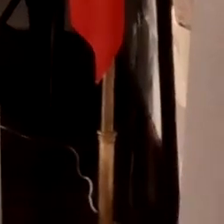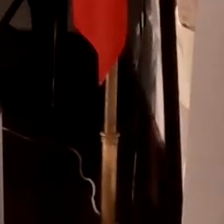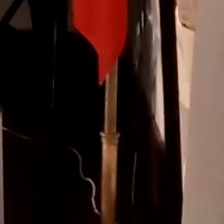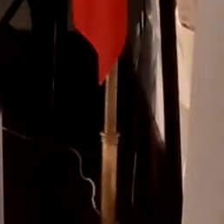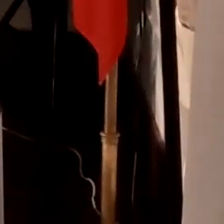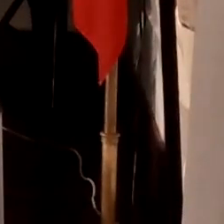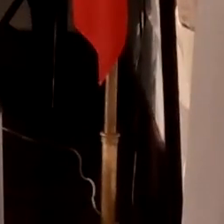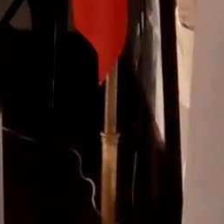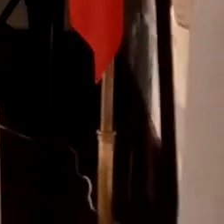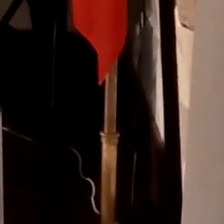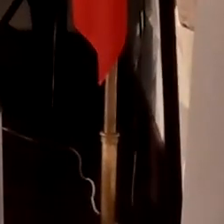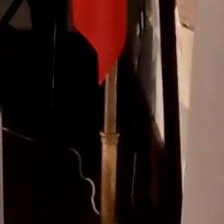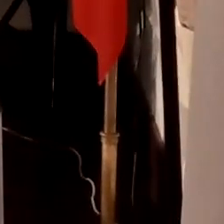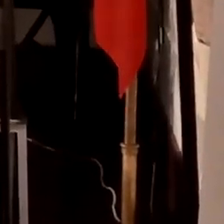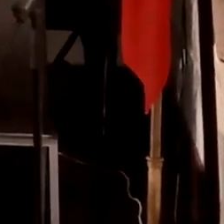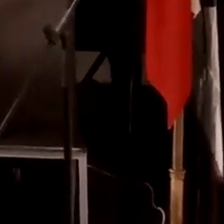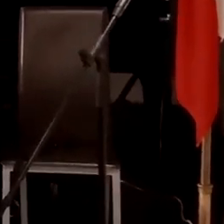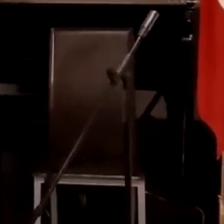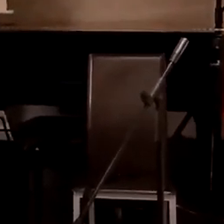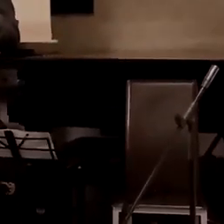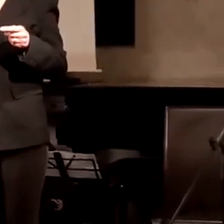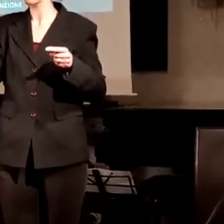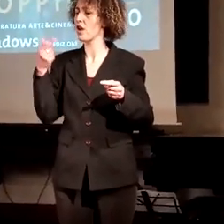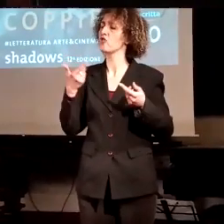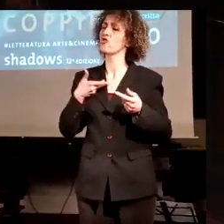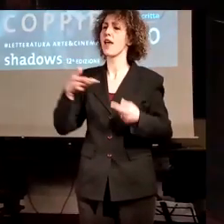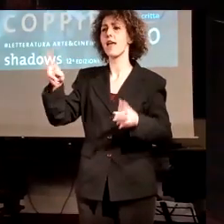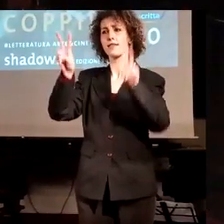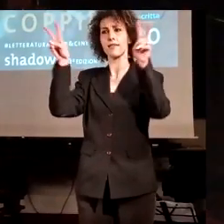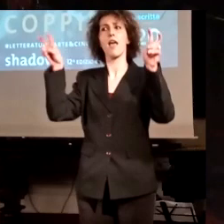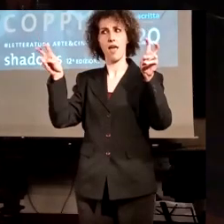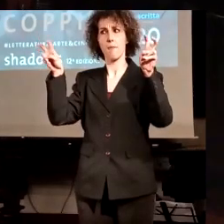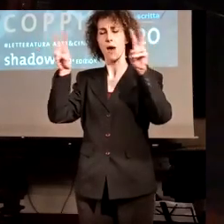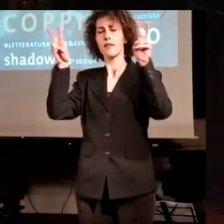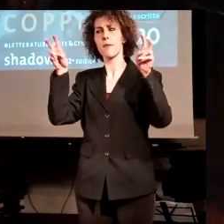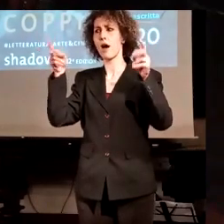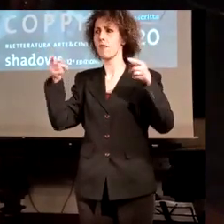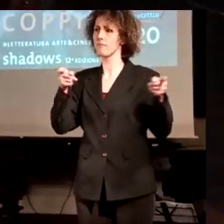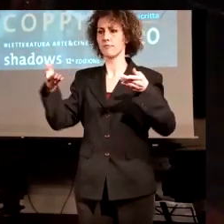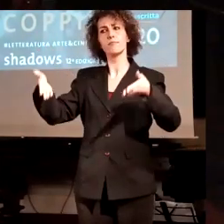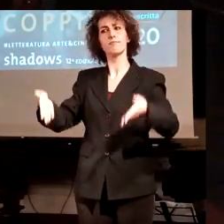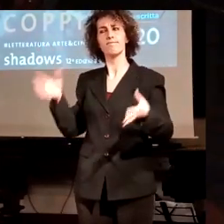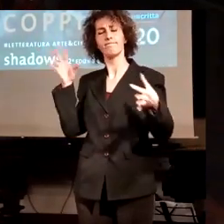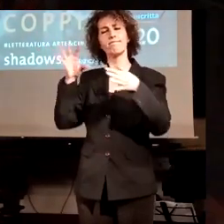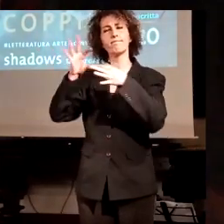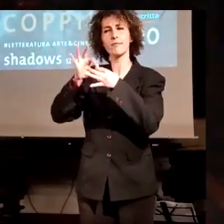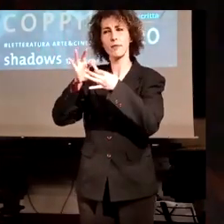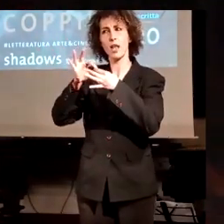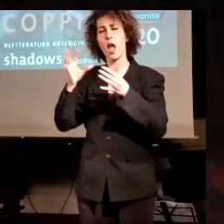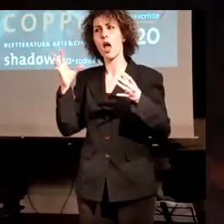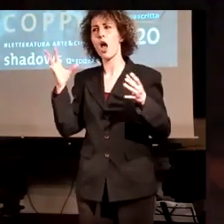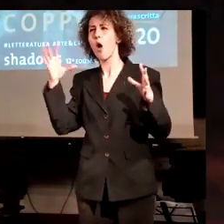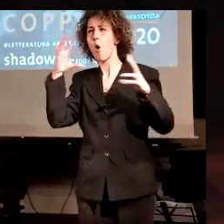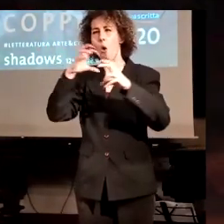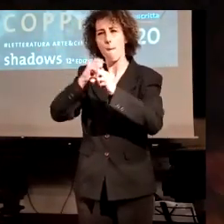sa avrete visto a un nuovo tema un tema che ha a che fare forse anche molto con il nostro presente con le ombre che attraversano le nostre